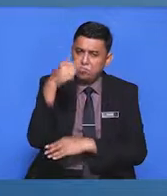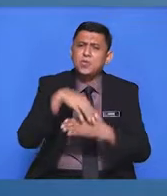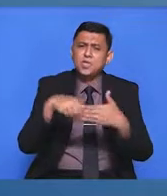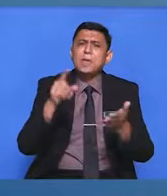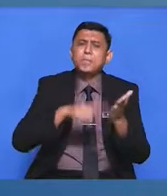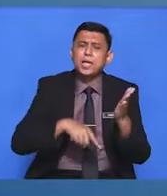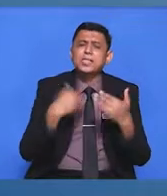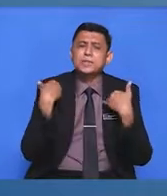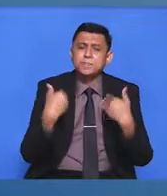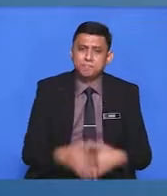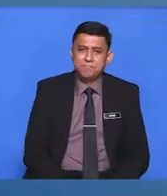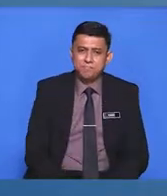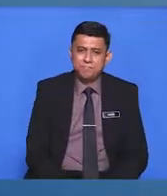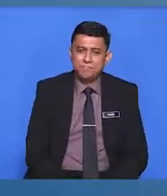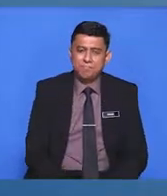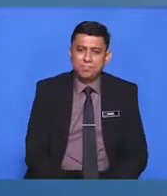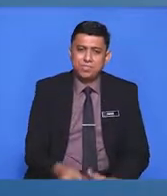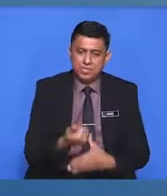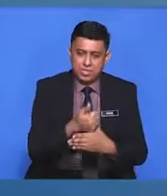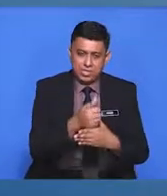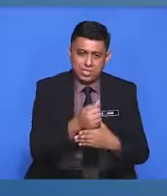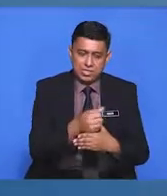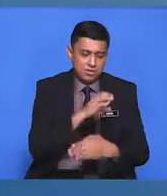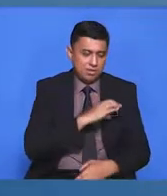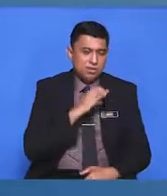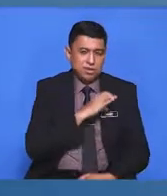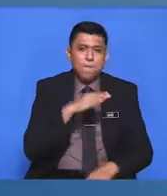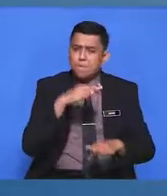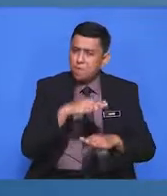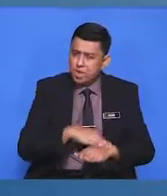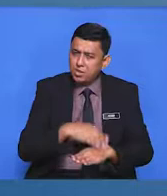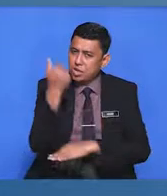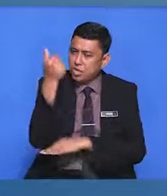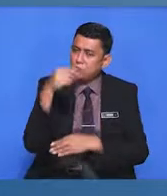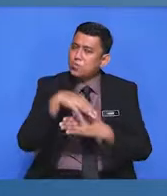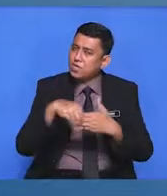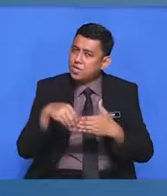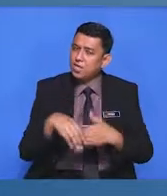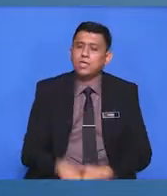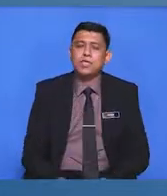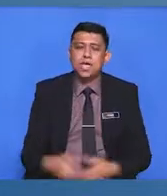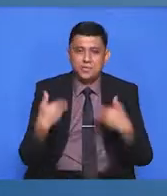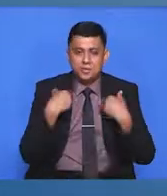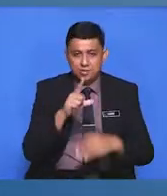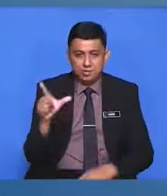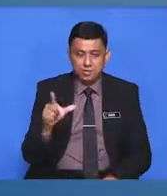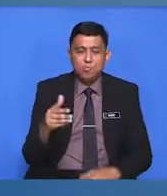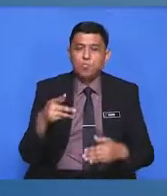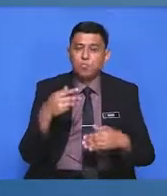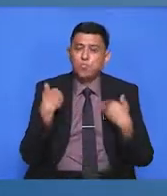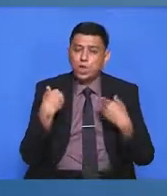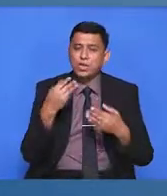Akhir sekali, RM10 ya murid-murid. Antara ciri-ciri yang ada